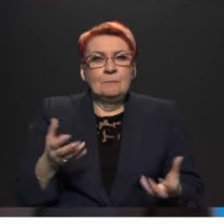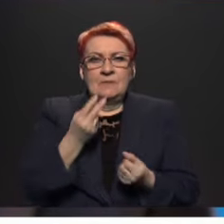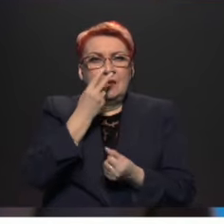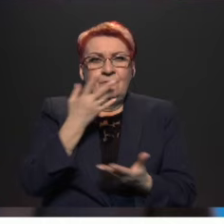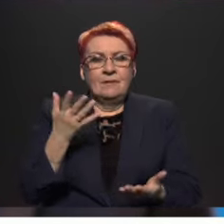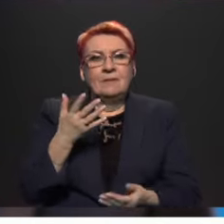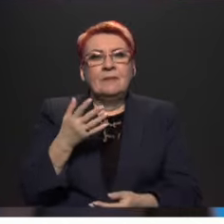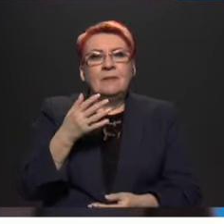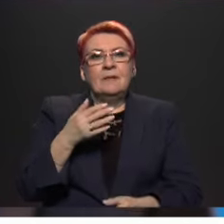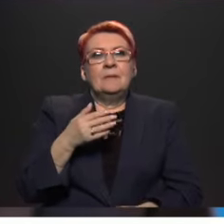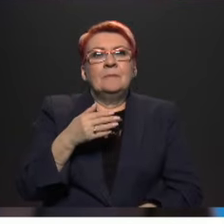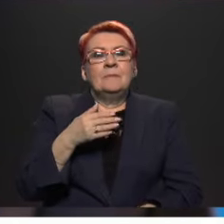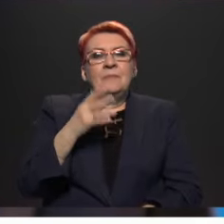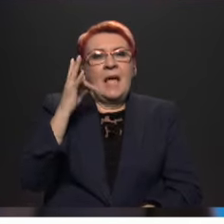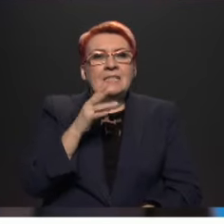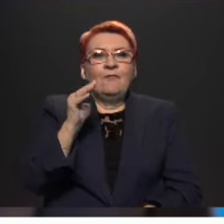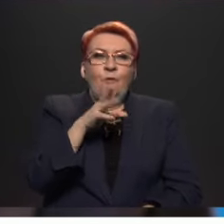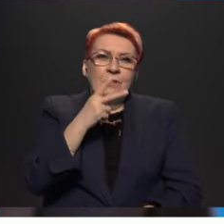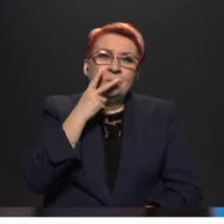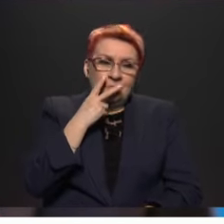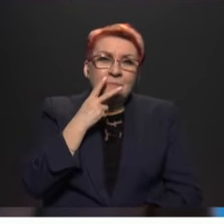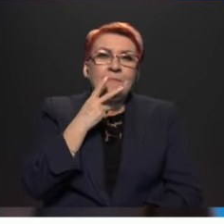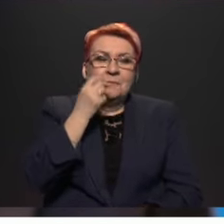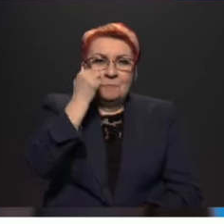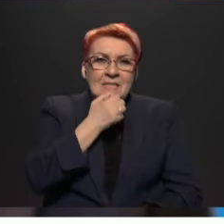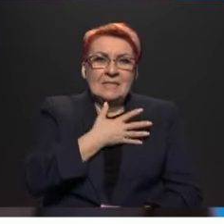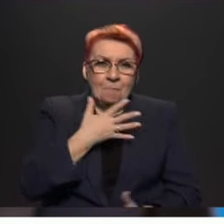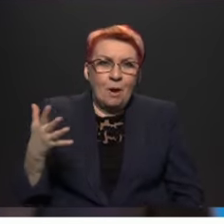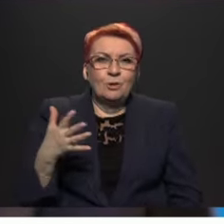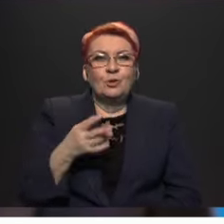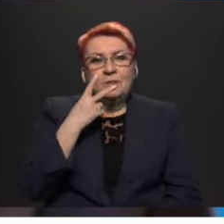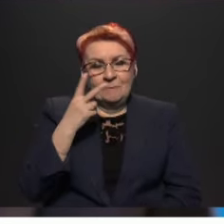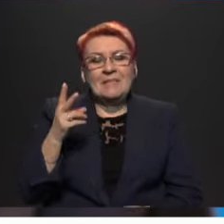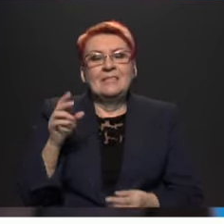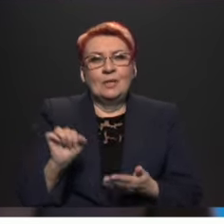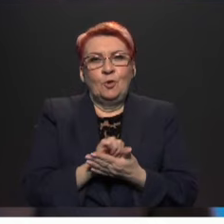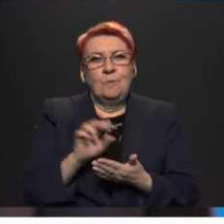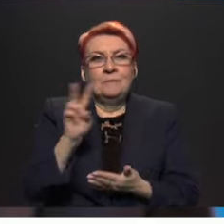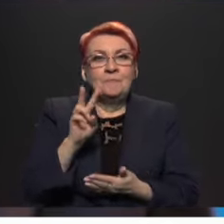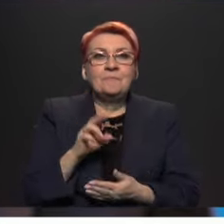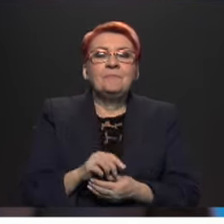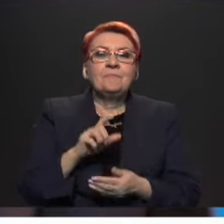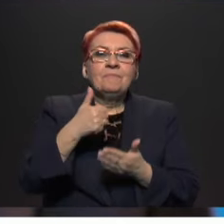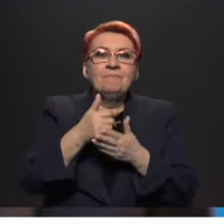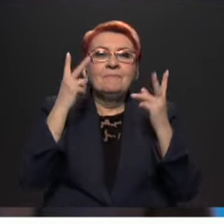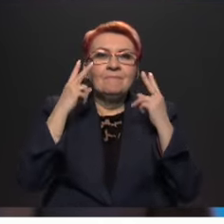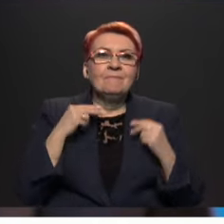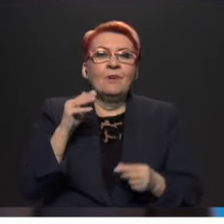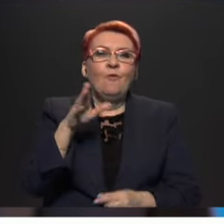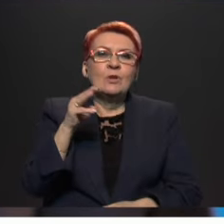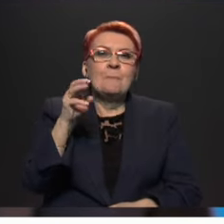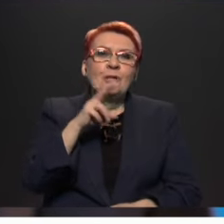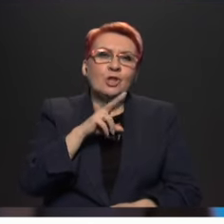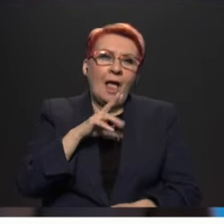отец Фотий. Посмотрите, пожалуйста, этот документальный фильм. Но я напомню, что на ваши вопросы сегодня отвечал иеромонах Фотий Мочалов, за что